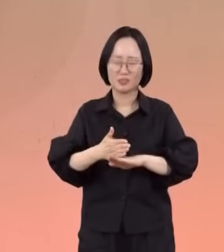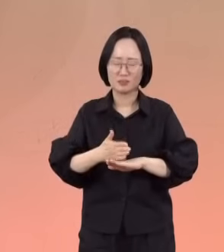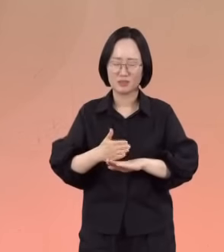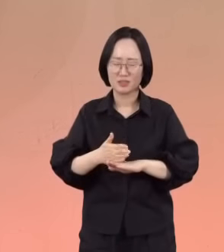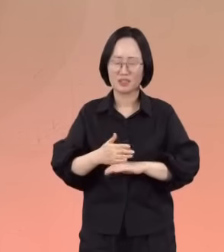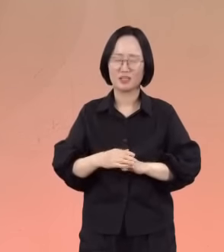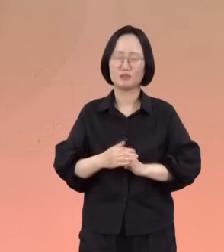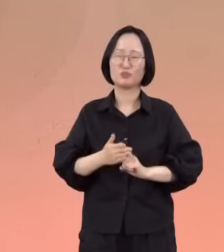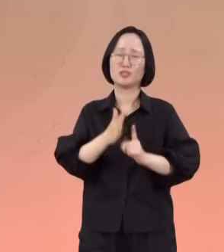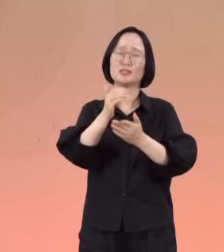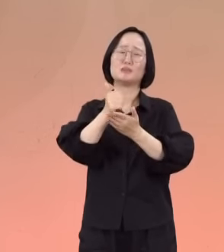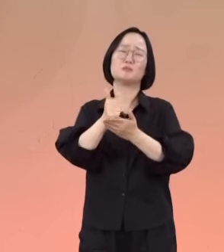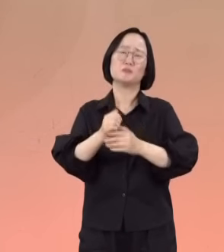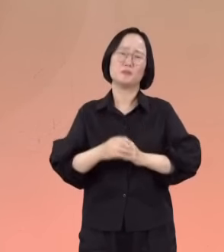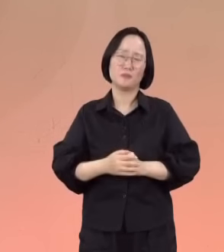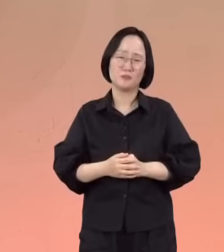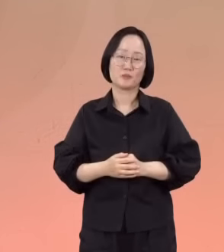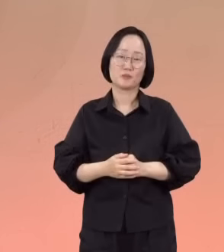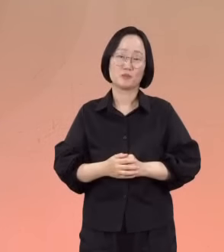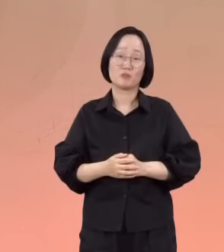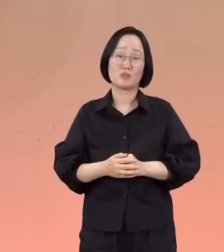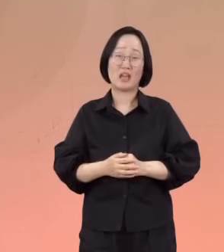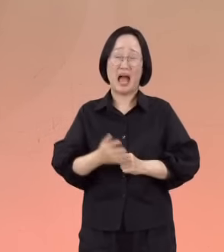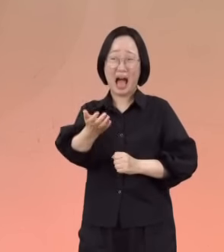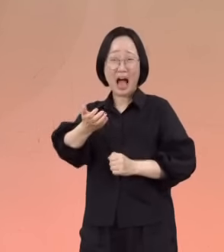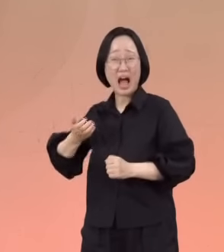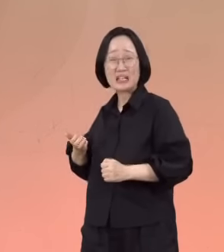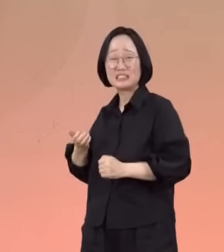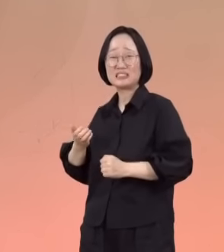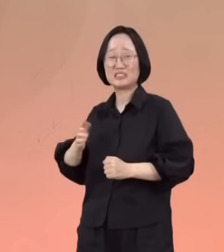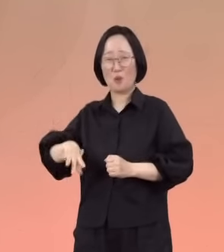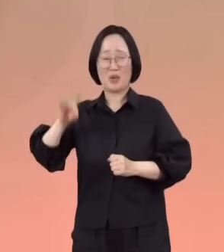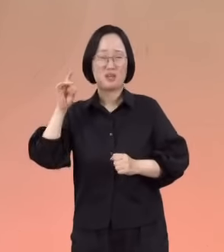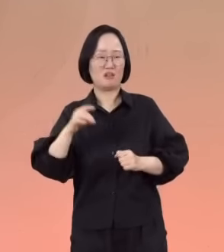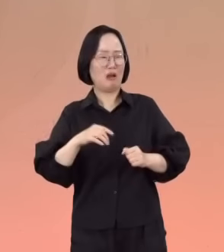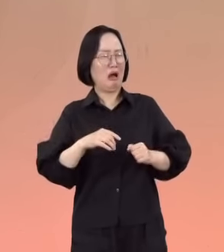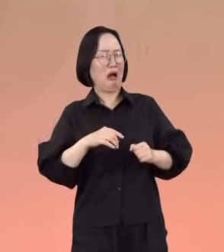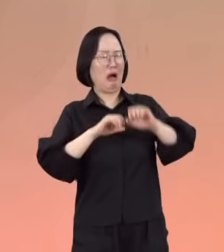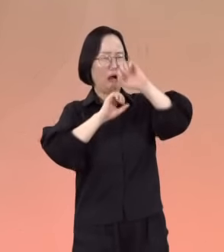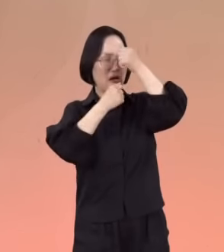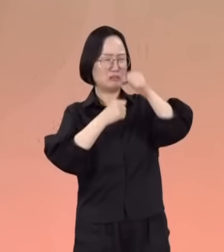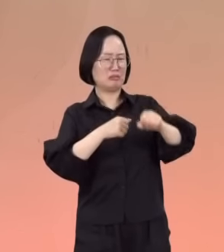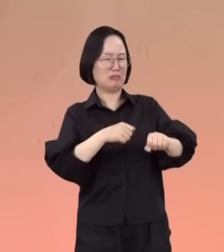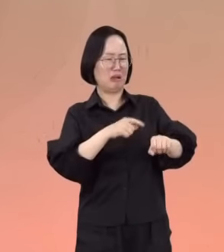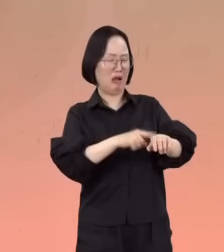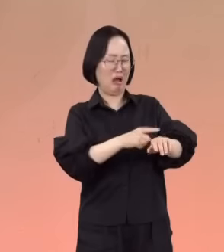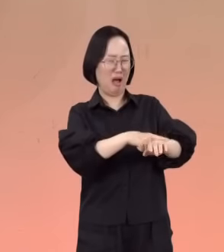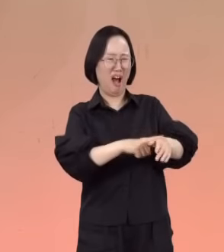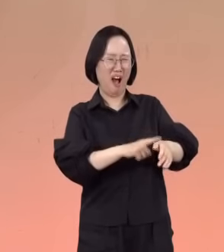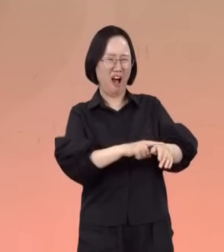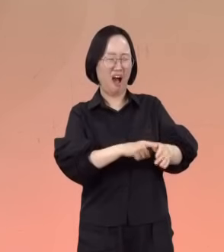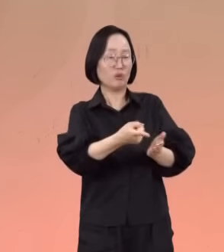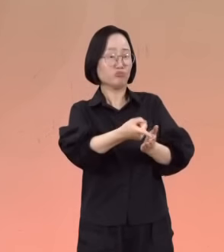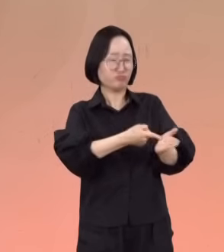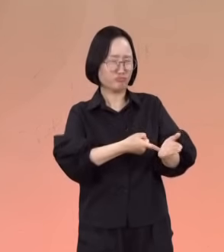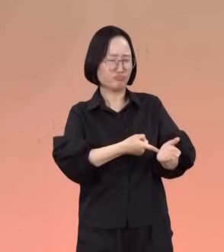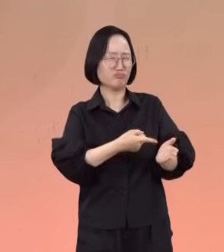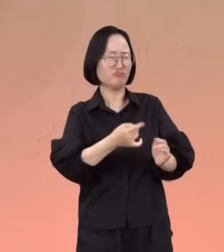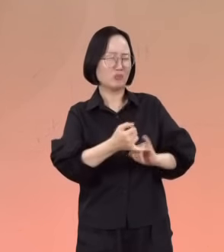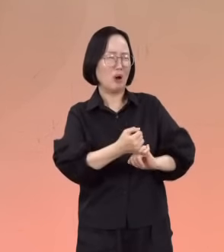와 발목 절단 말고는 이거 방법이 없습니다 했던 의사가 세살이 살살